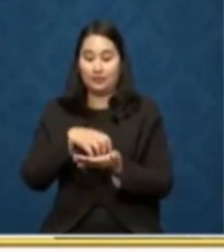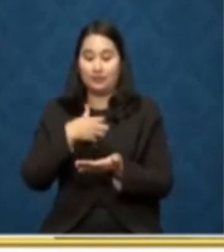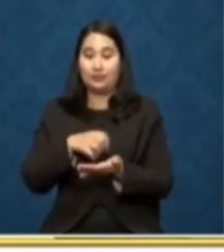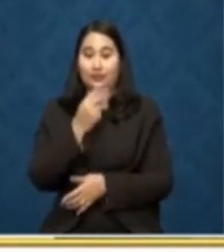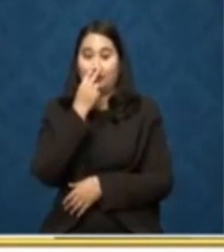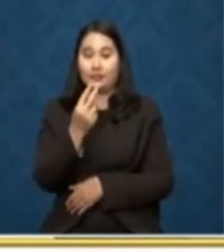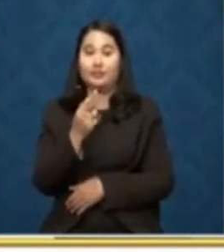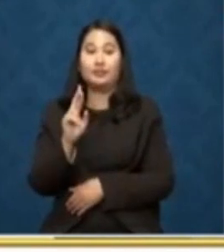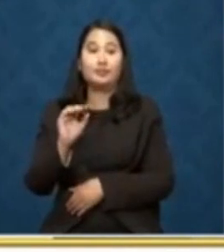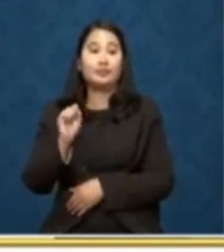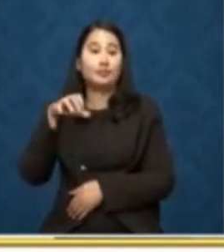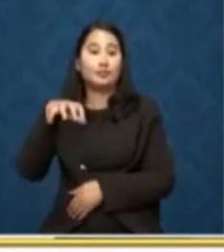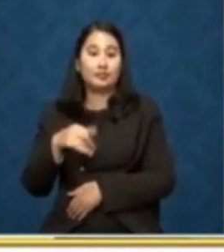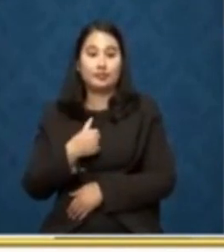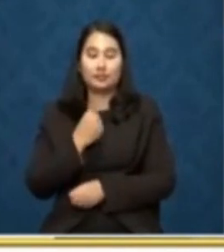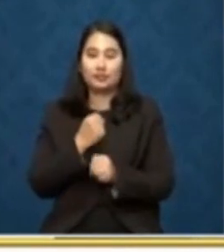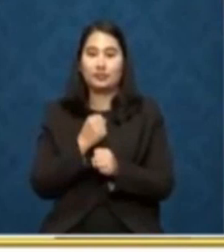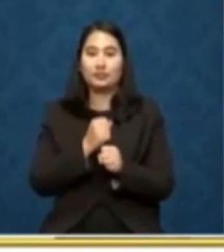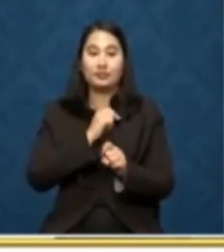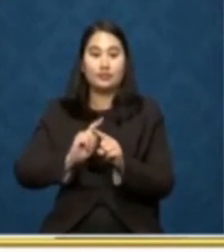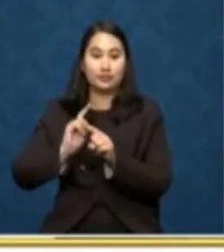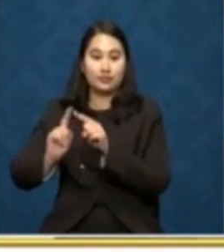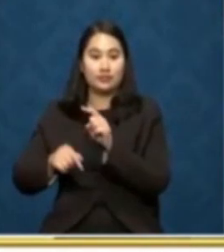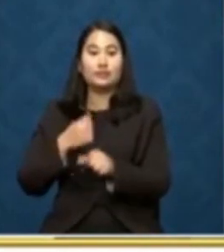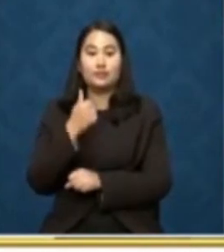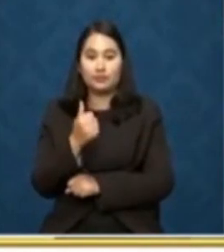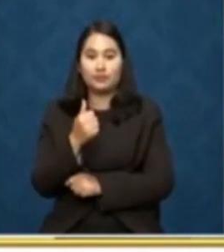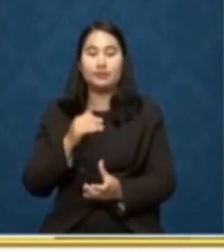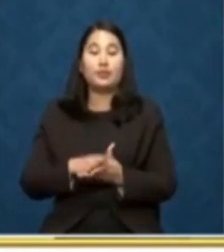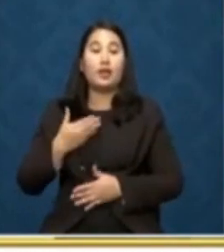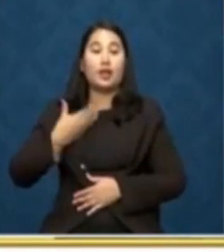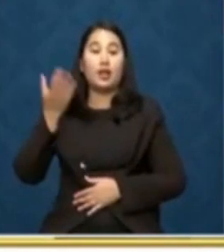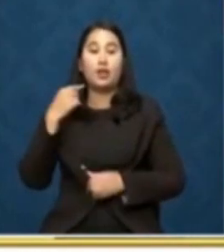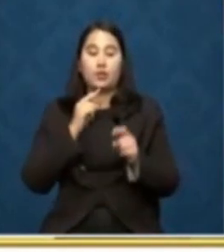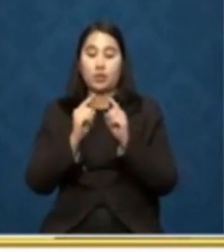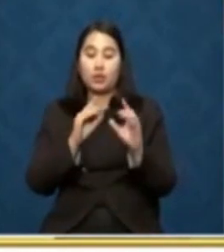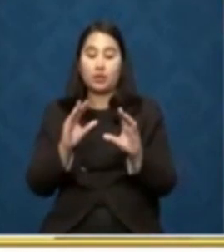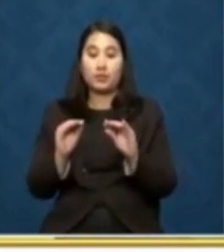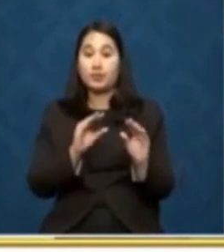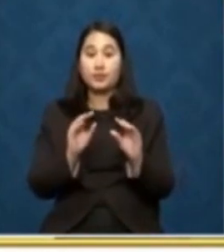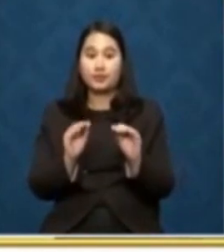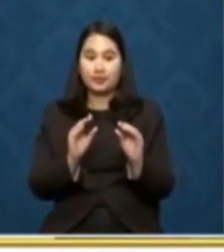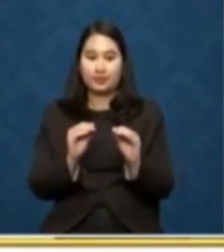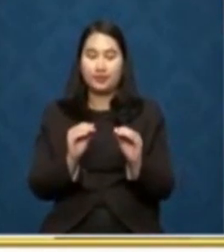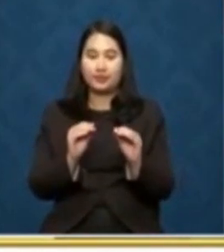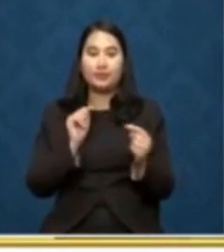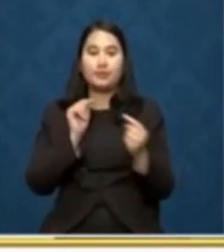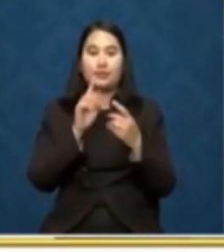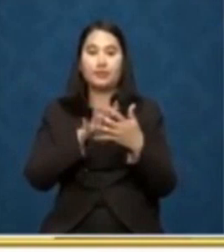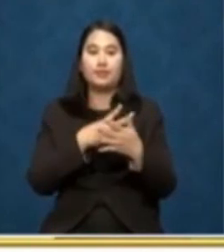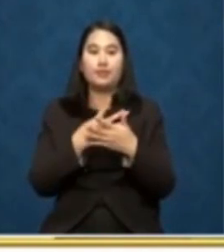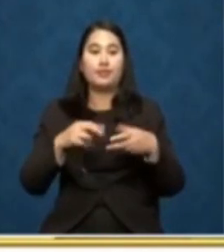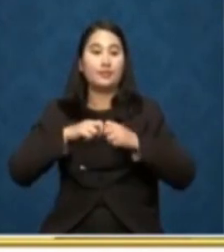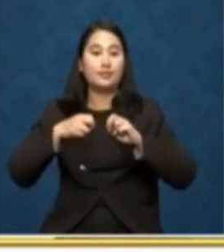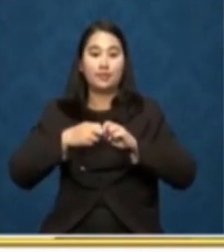อยากจะชียใหเหนวารัฐตาฑ์หังนี้ทำหนาที่ได้มากกวานี้แ้ว่าที่ผ่านมาการพูดคยสัธิภาพจะเป็นแ่ส่นนึงของแว